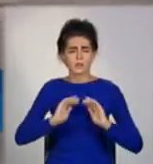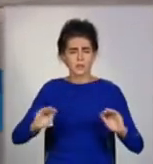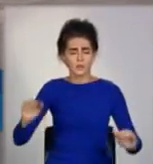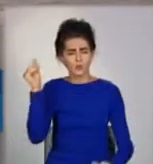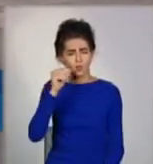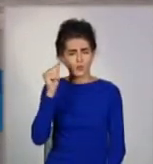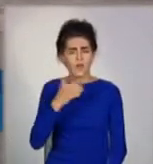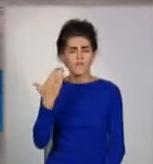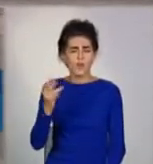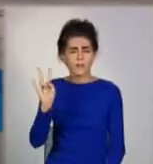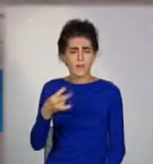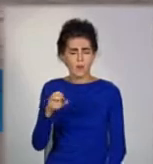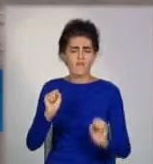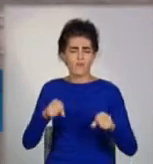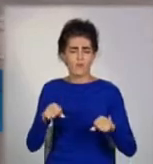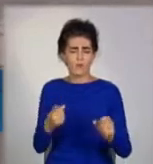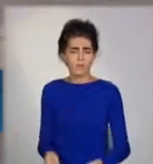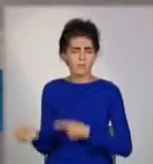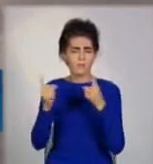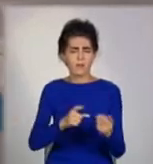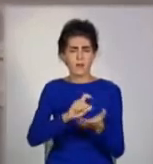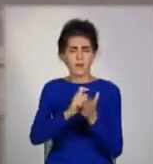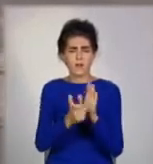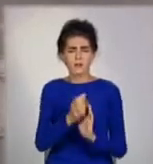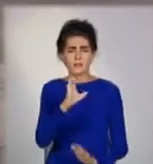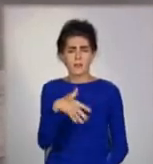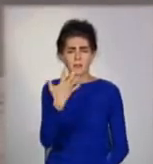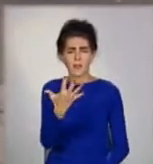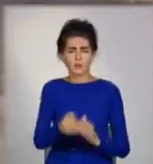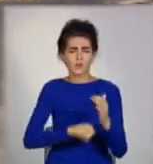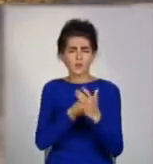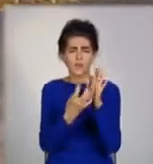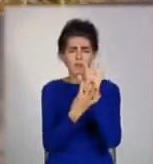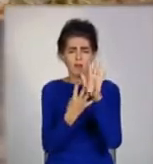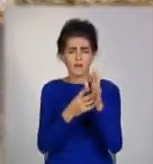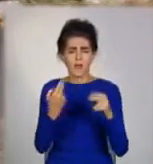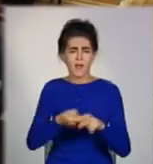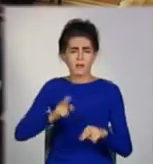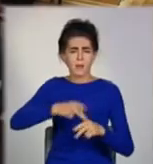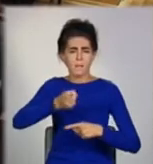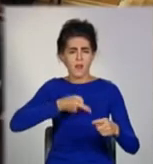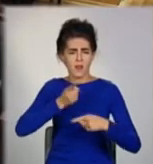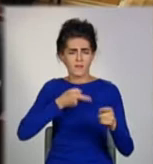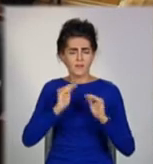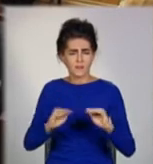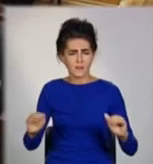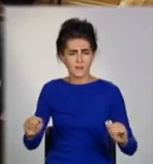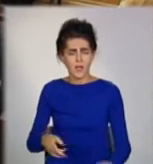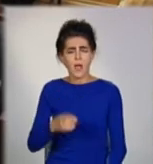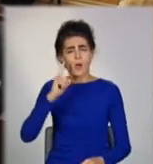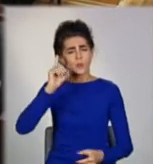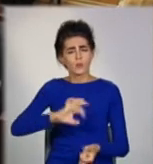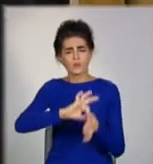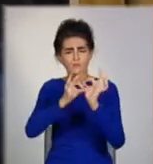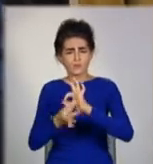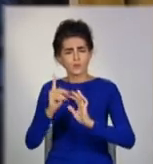До Нікольського можуть перевести класи з 5 до 9, а це половина дітей. Аби з'ясувати усі